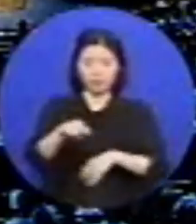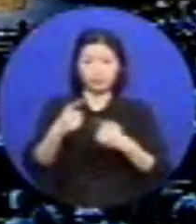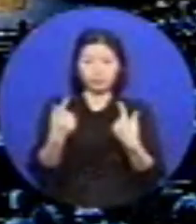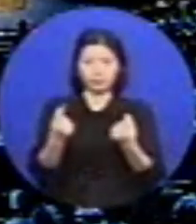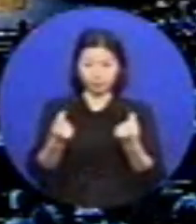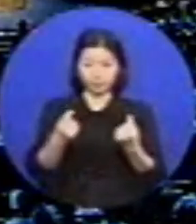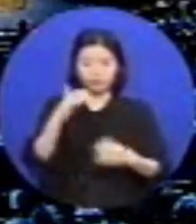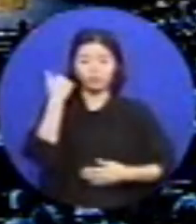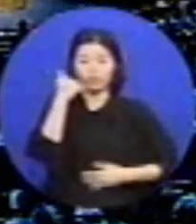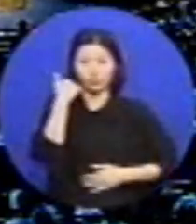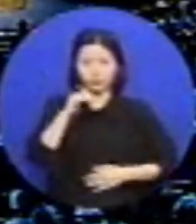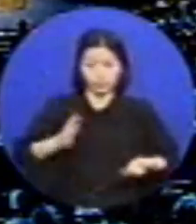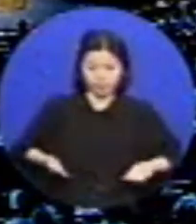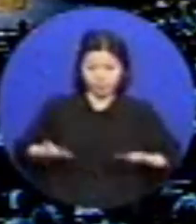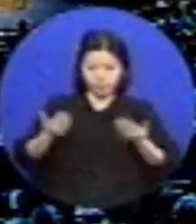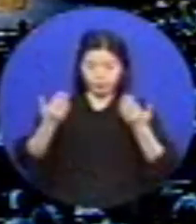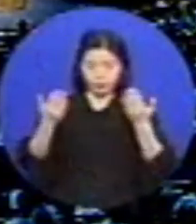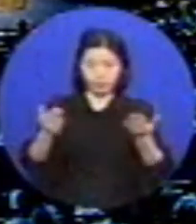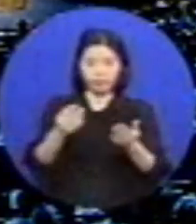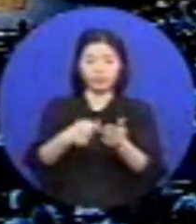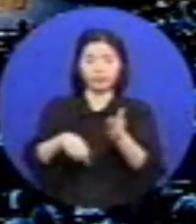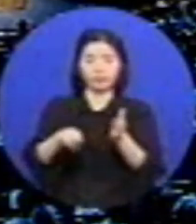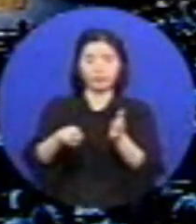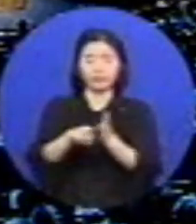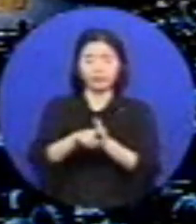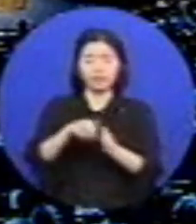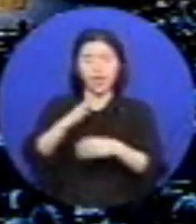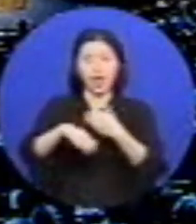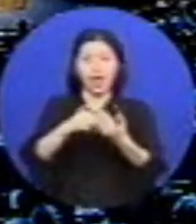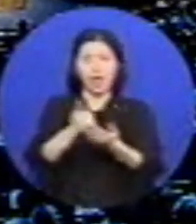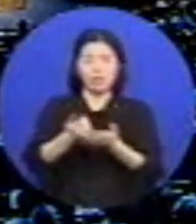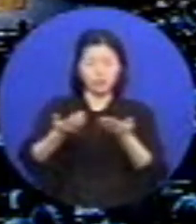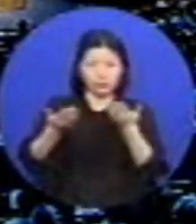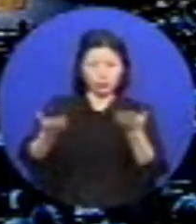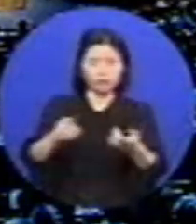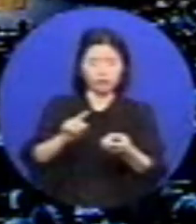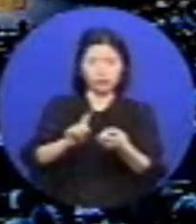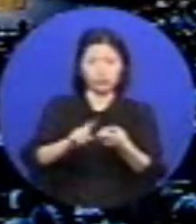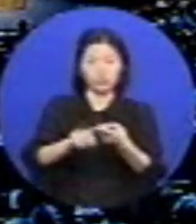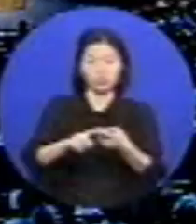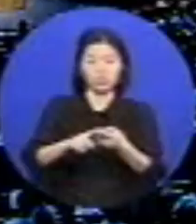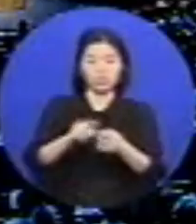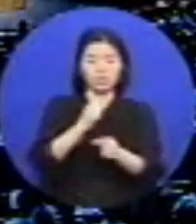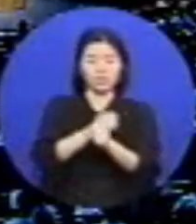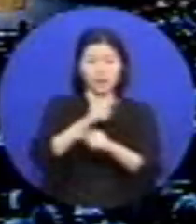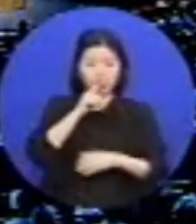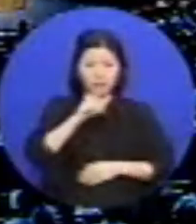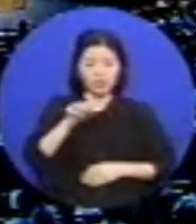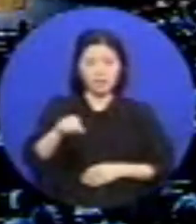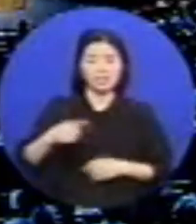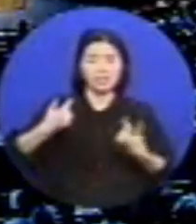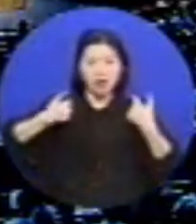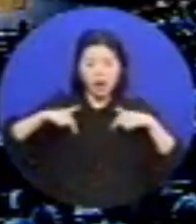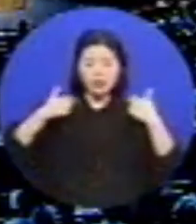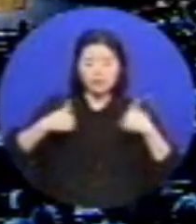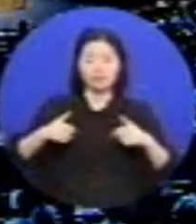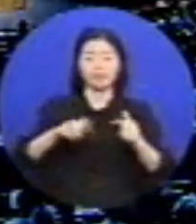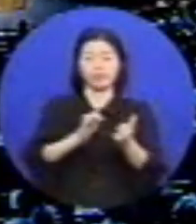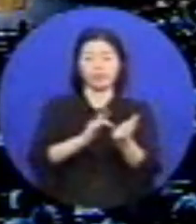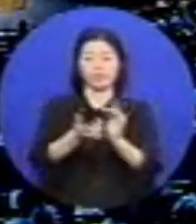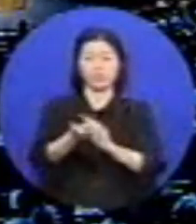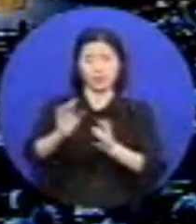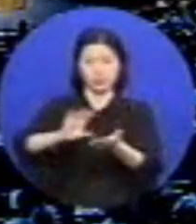누가 봉사하려면 하나님이 공급하시는 힘으로 하는 것 같이 하라. 이는 범사에 예수 그리스도로